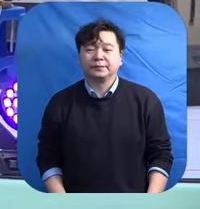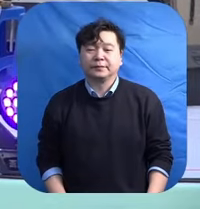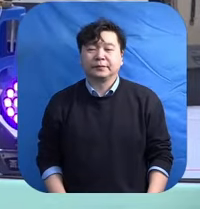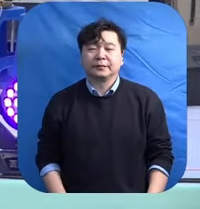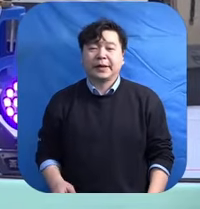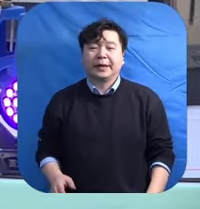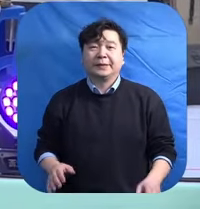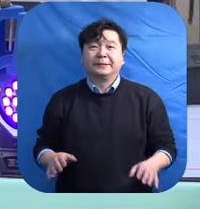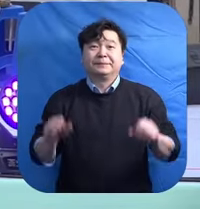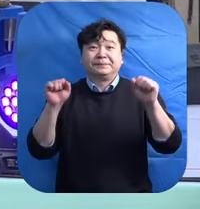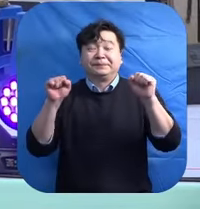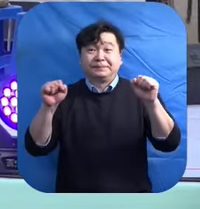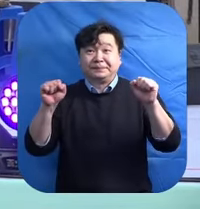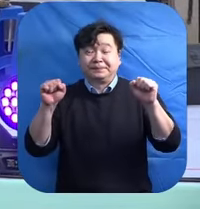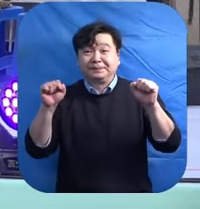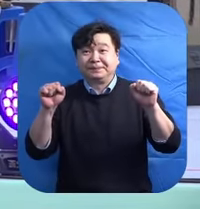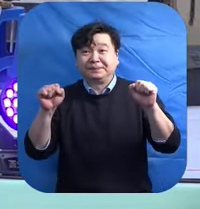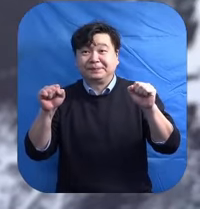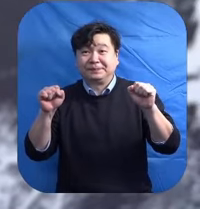여러분